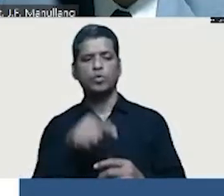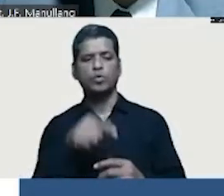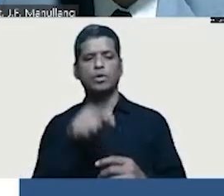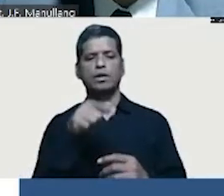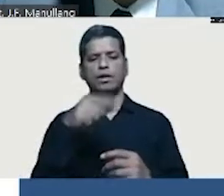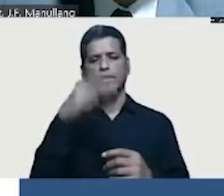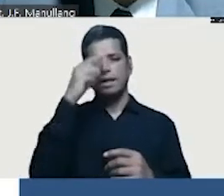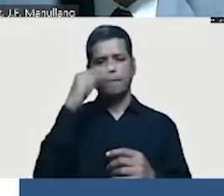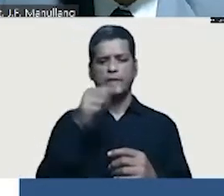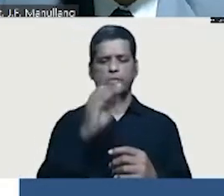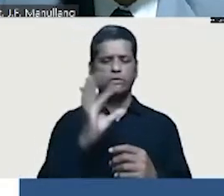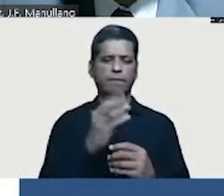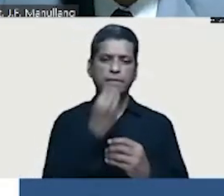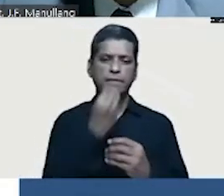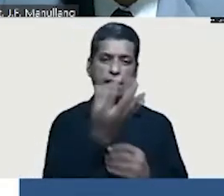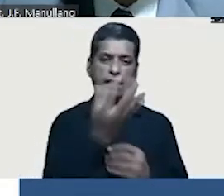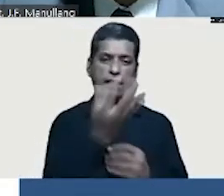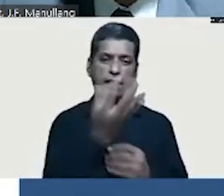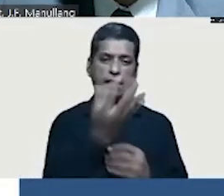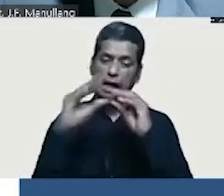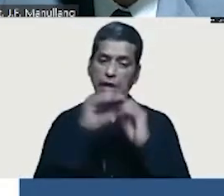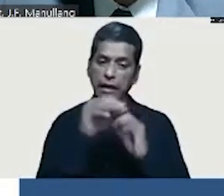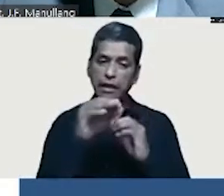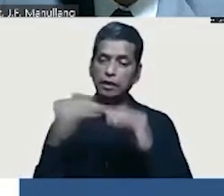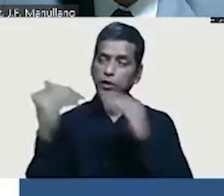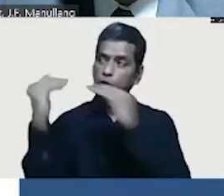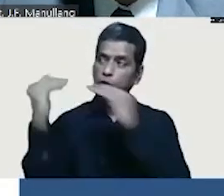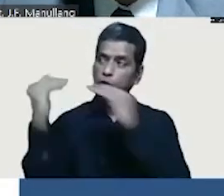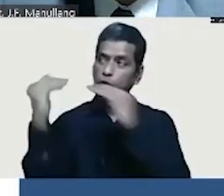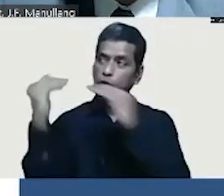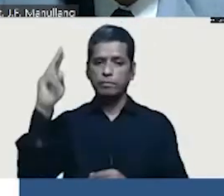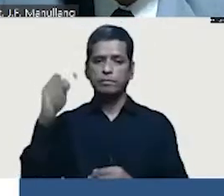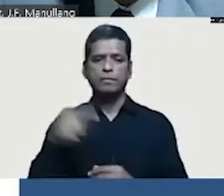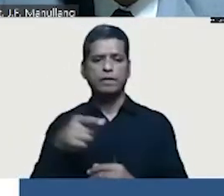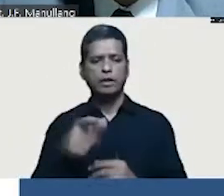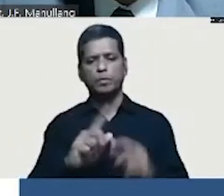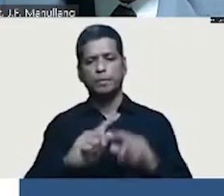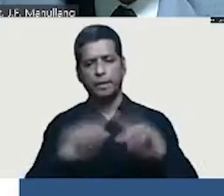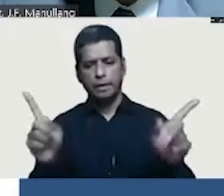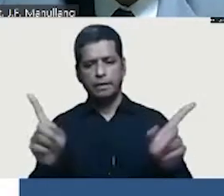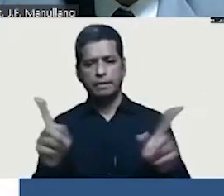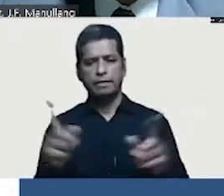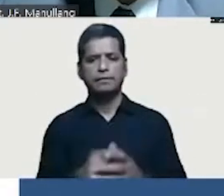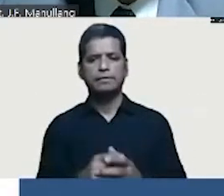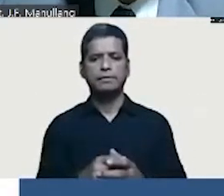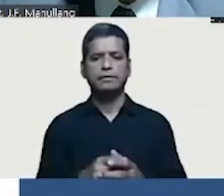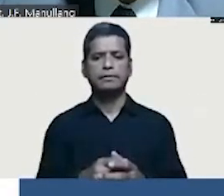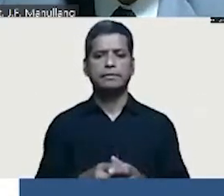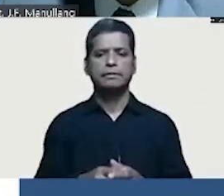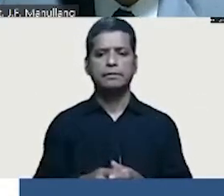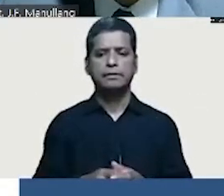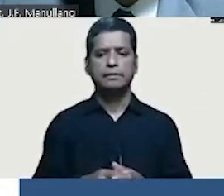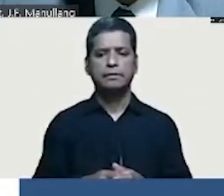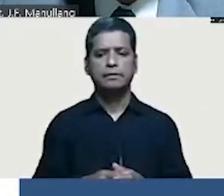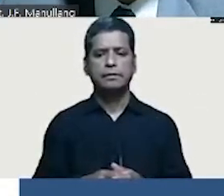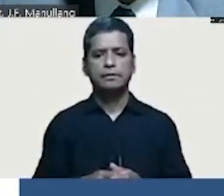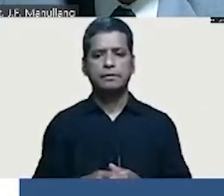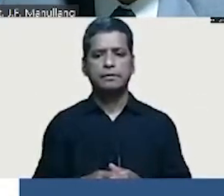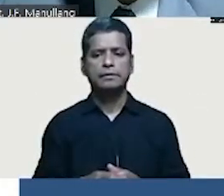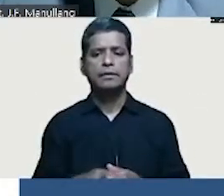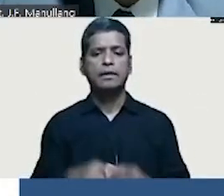nabi tetapi Tuhan memberikan satu kunci untuk mengenal nabi yang benar atau tidak intinya lah pengajarannya